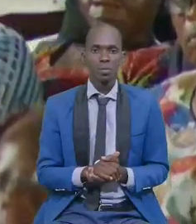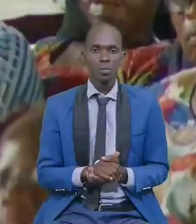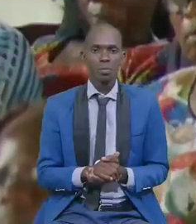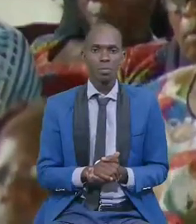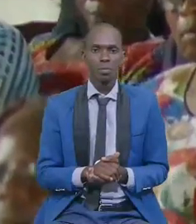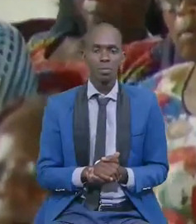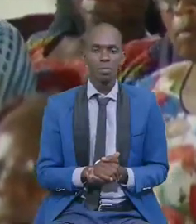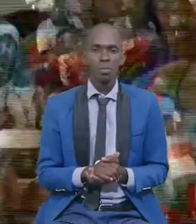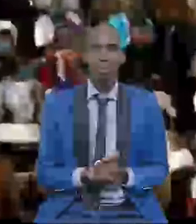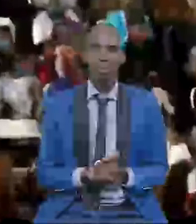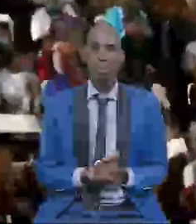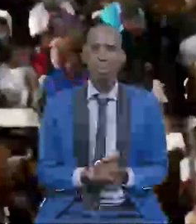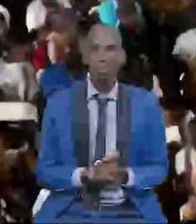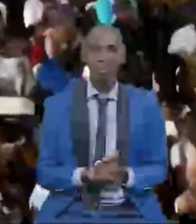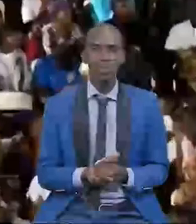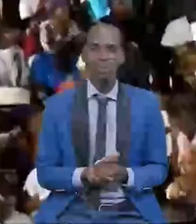accordé.